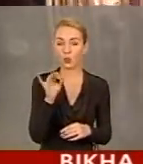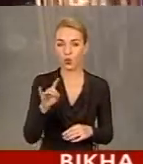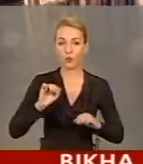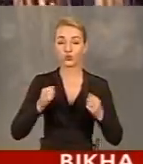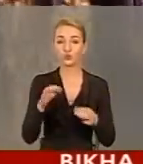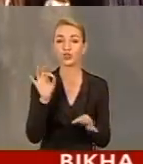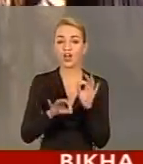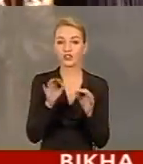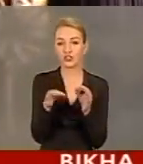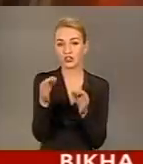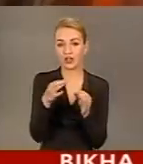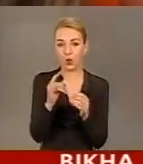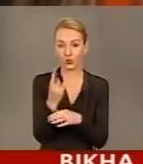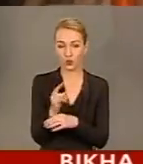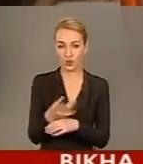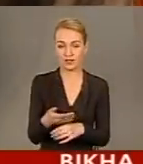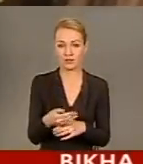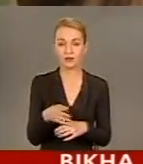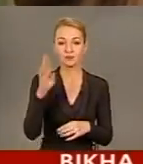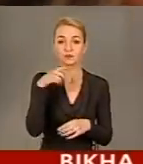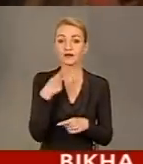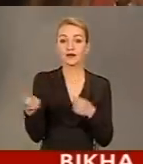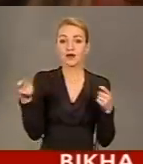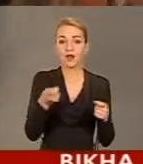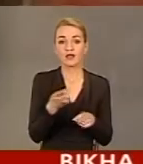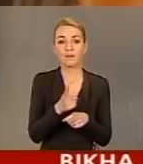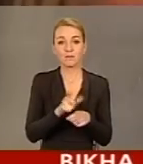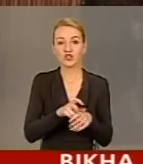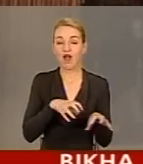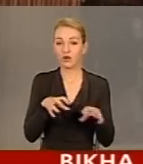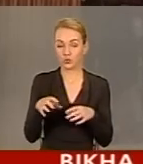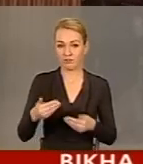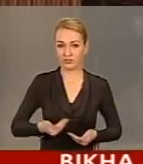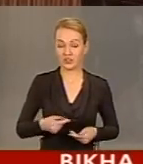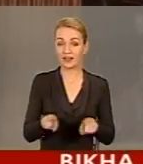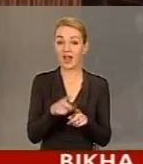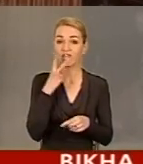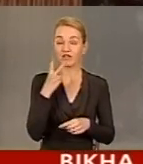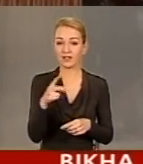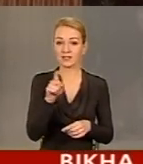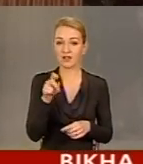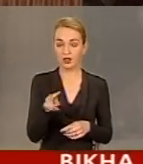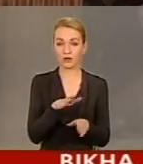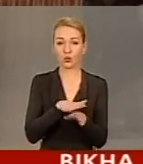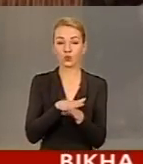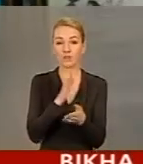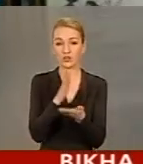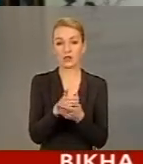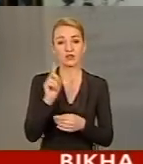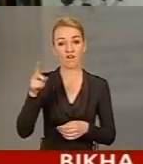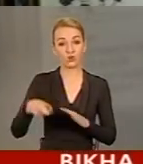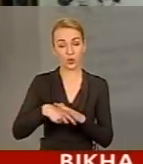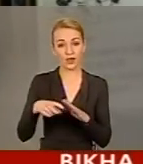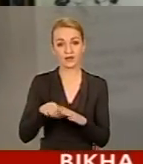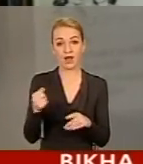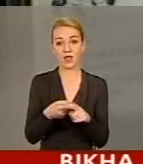Євген каже, перевезти бар з Донецька до Києва – це була найбільша авантюра в його житті. Так виглядав зал непосередньо там, в Донецьку, а це